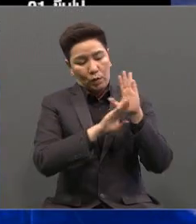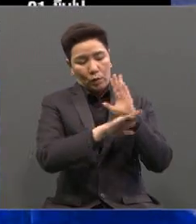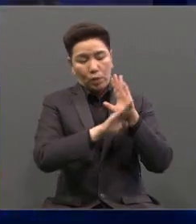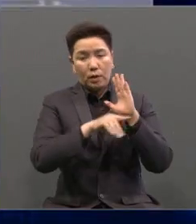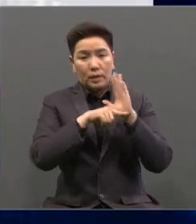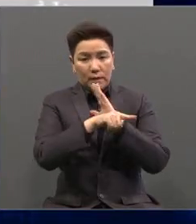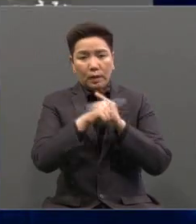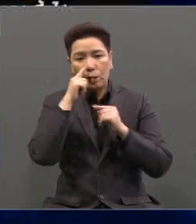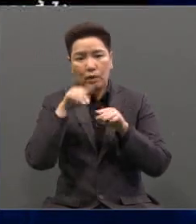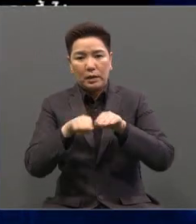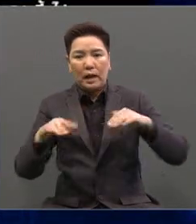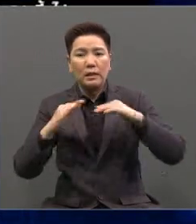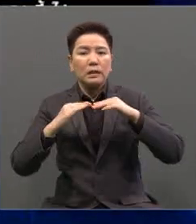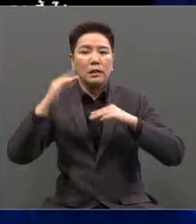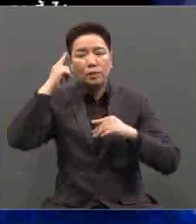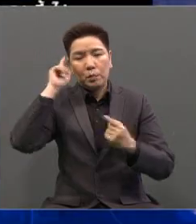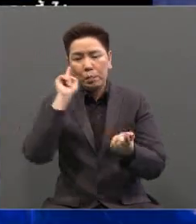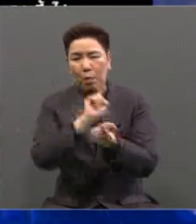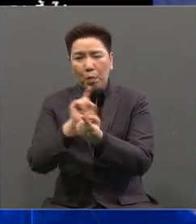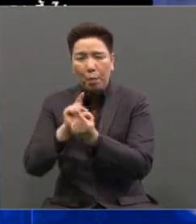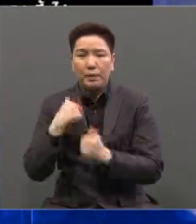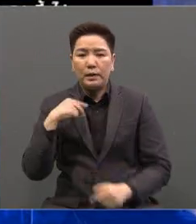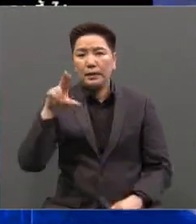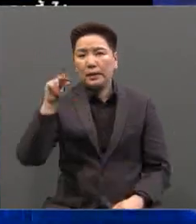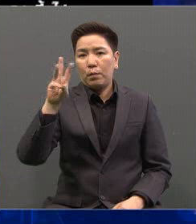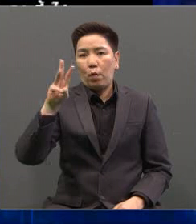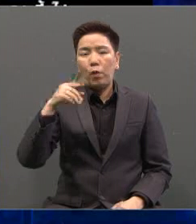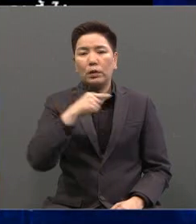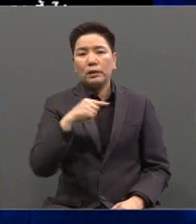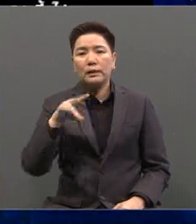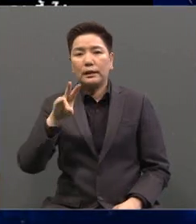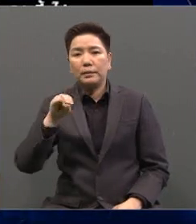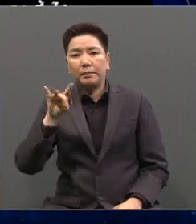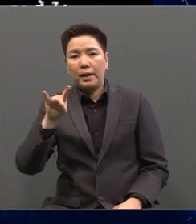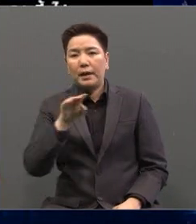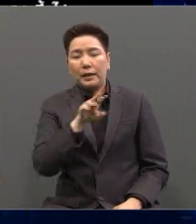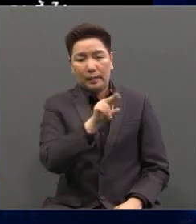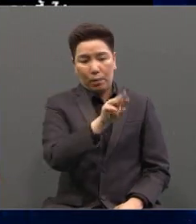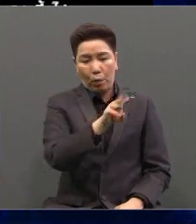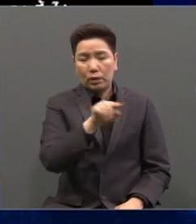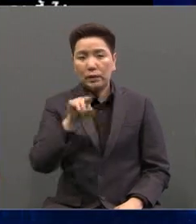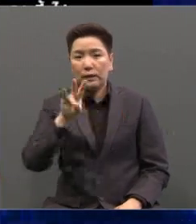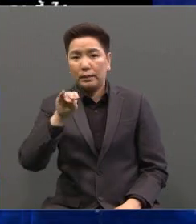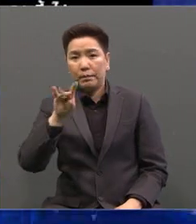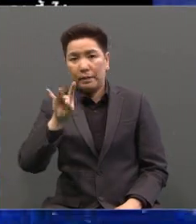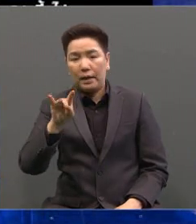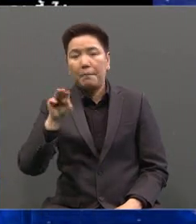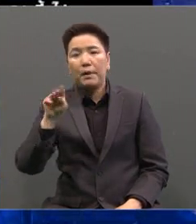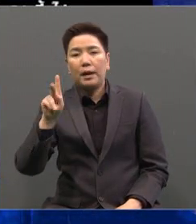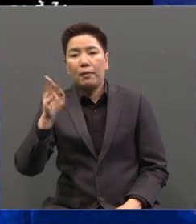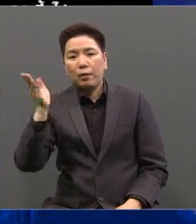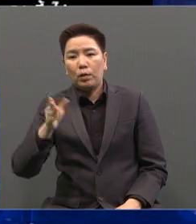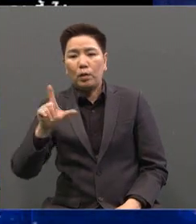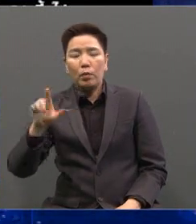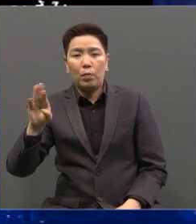นะครับเกินค่ามาตรฐานเป็นส่วนใหญ่ครับตรวจวัดได้ 36ถึง 78ไมโครกรัมต่อลูกบาศก์เมตรคุณภาพอากาศ